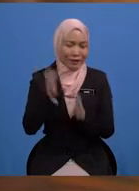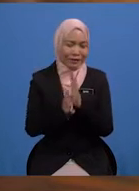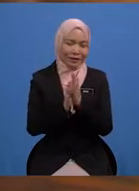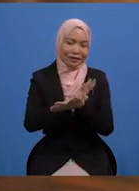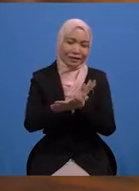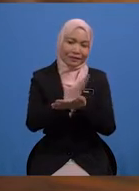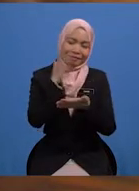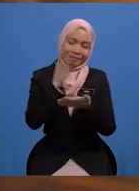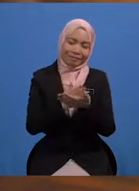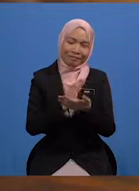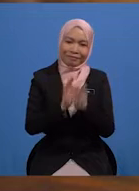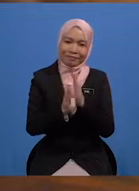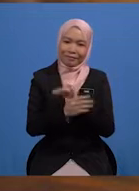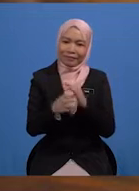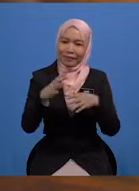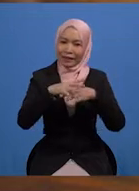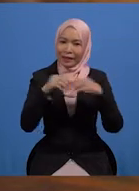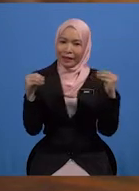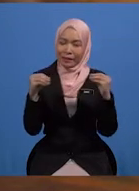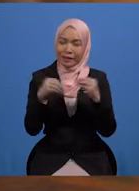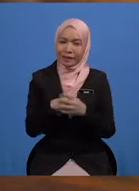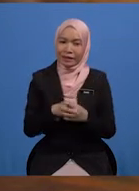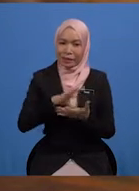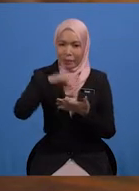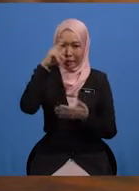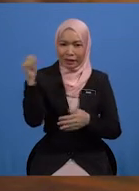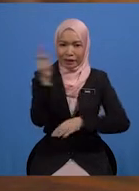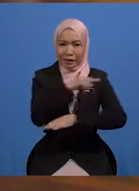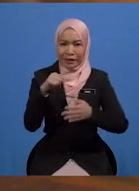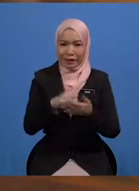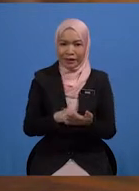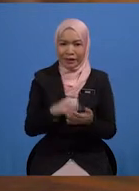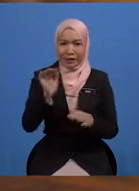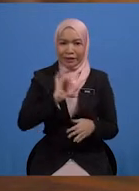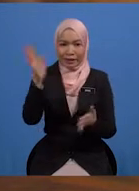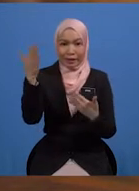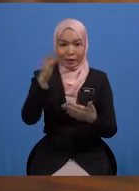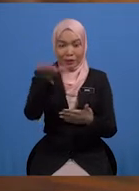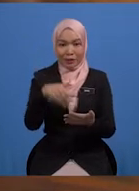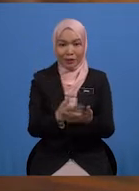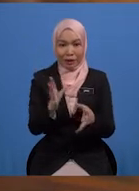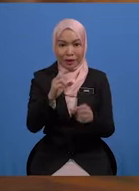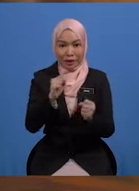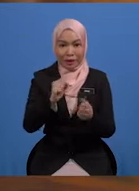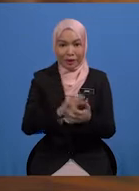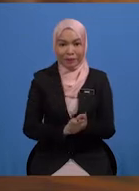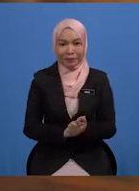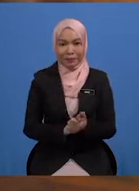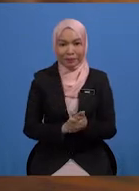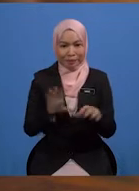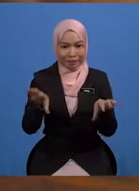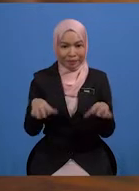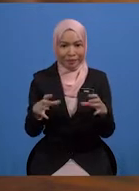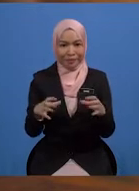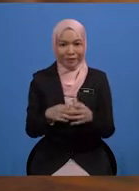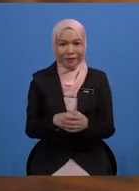pada hari ini. Semoga murid-murid dapat mengaplikasi kemahiran mewarna yang kita pelajari tadi